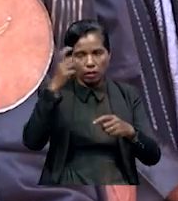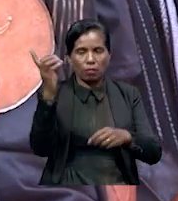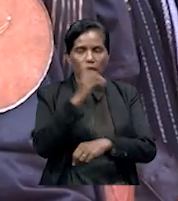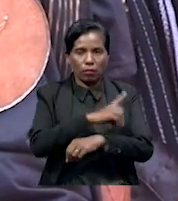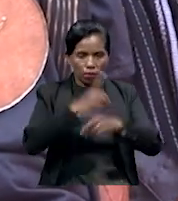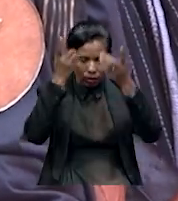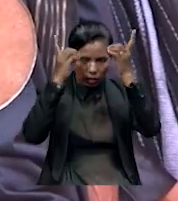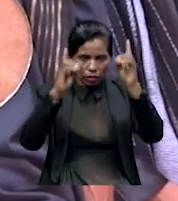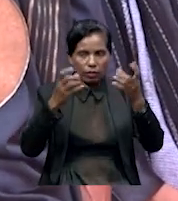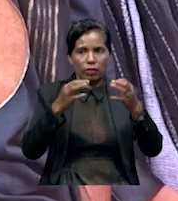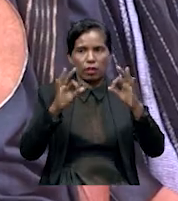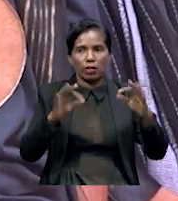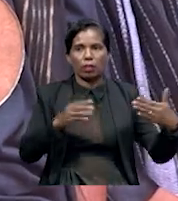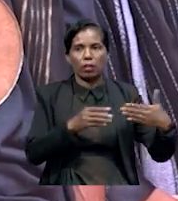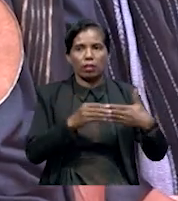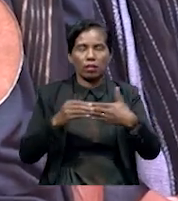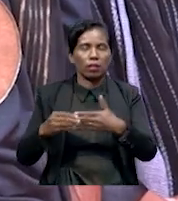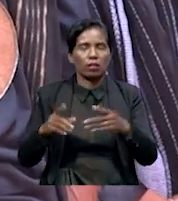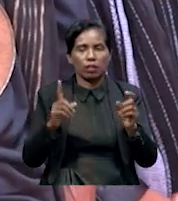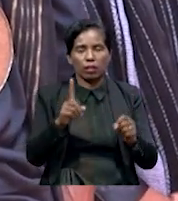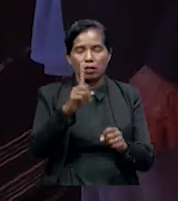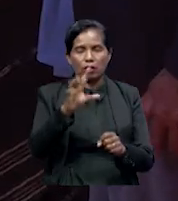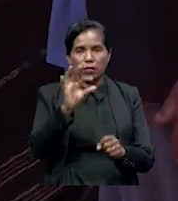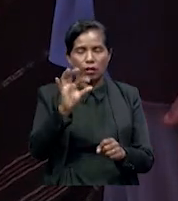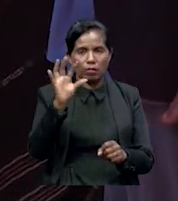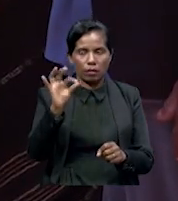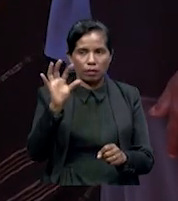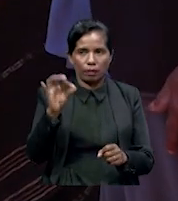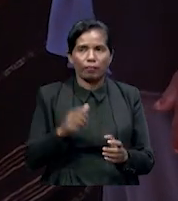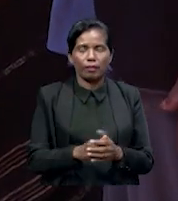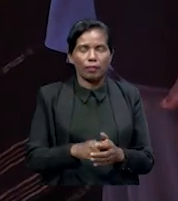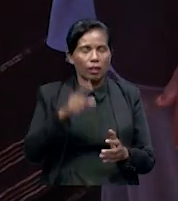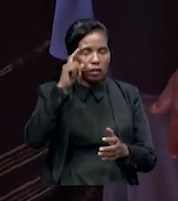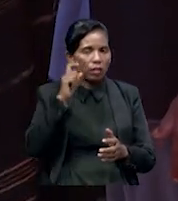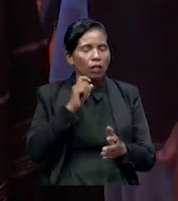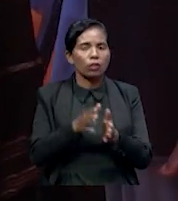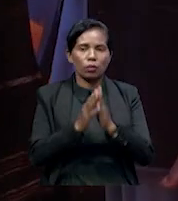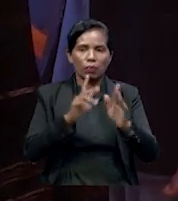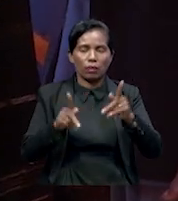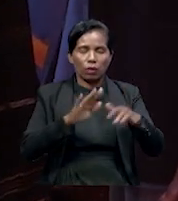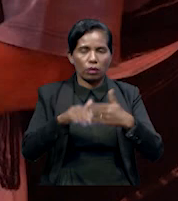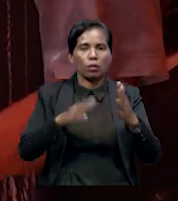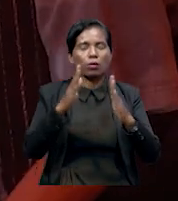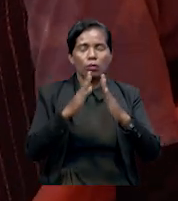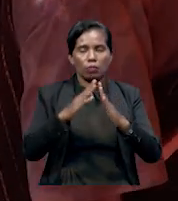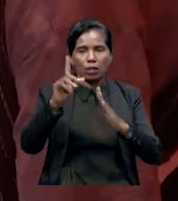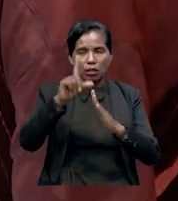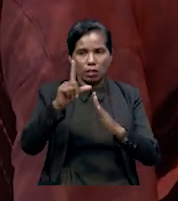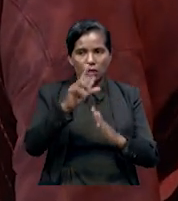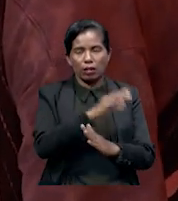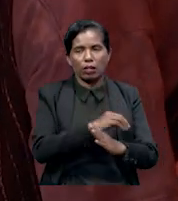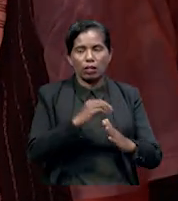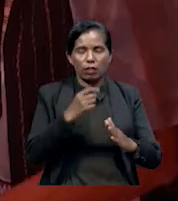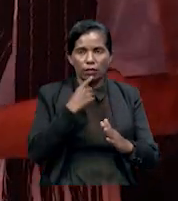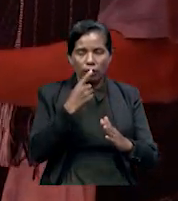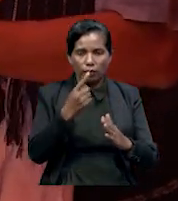terminação ukunan iha 1999 Kairala Sanus Mau husuba komendadi umalisan liurai berlanu le budu